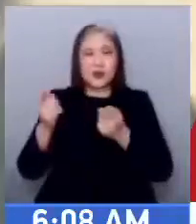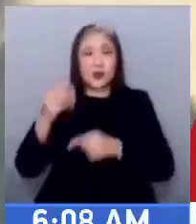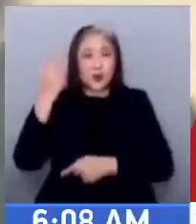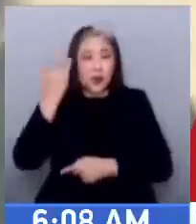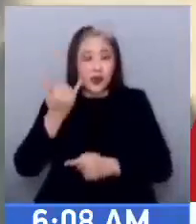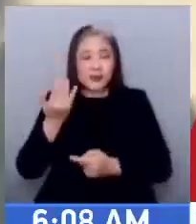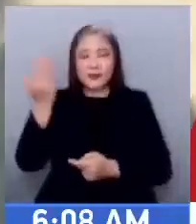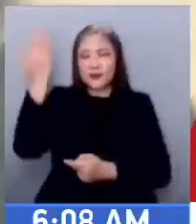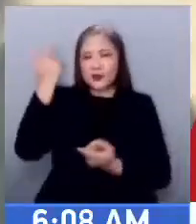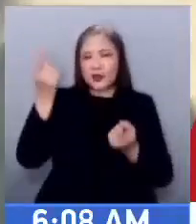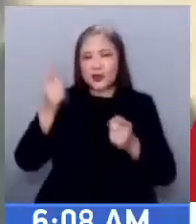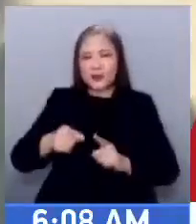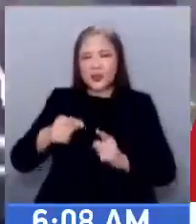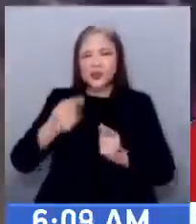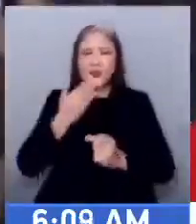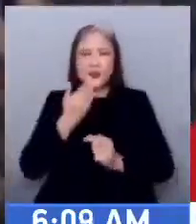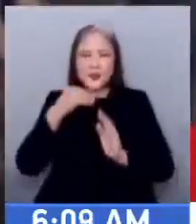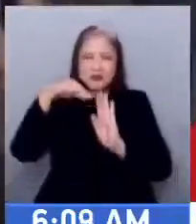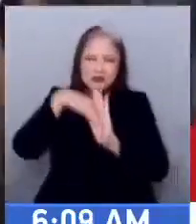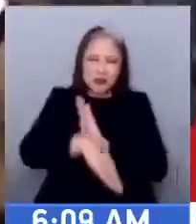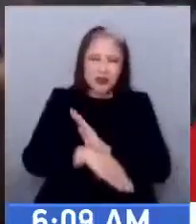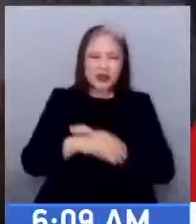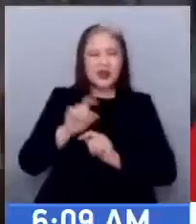ng MV Don Juan.